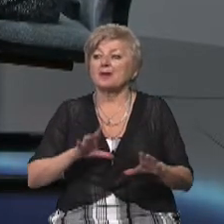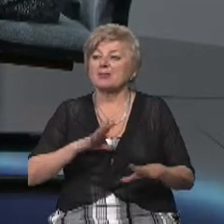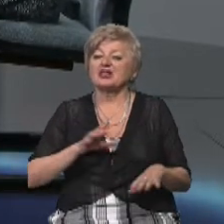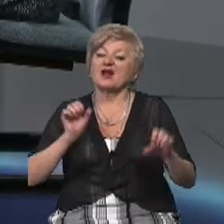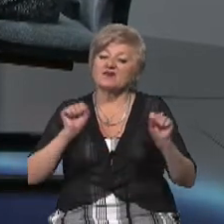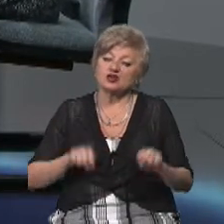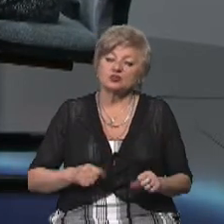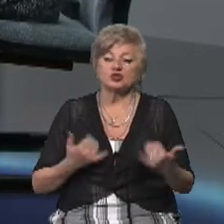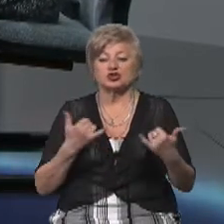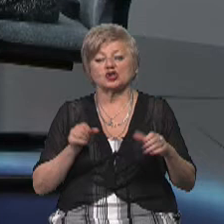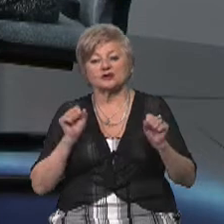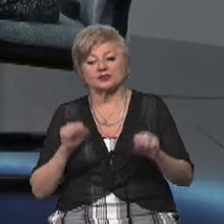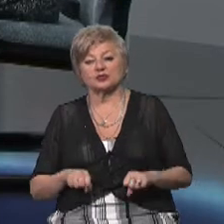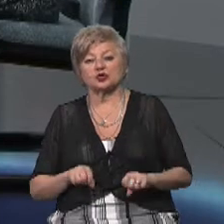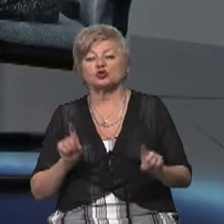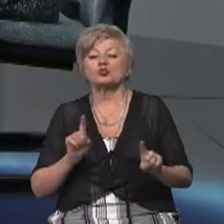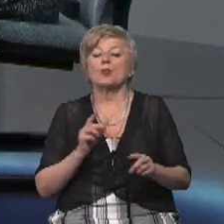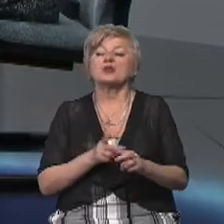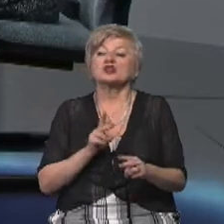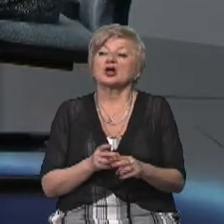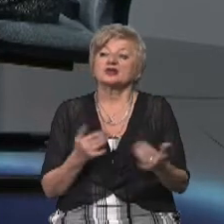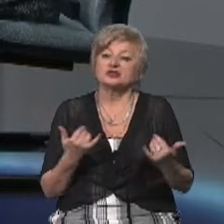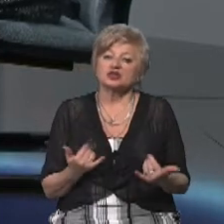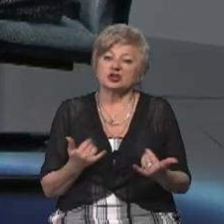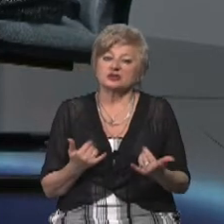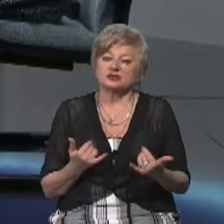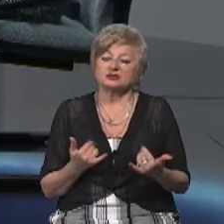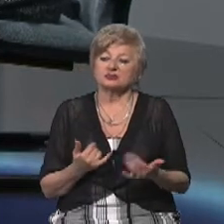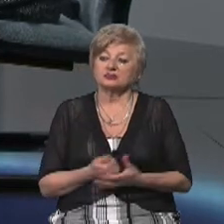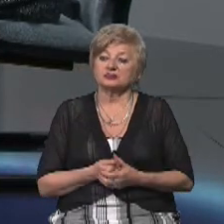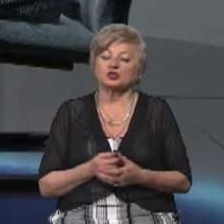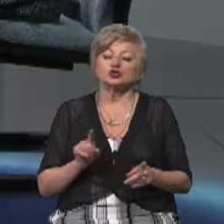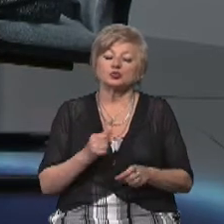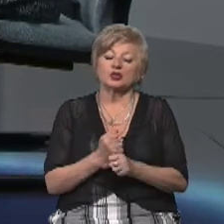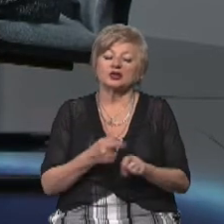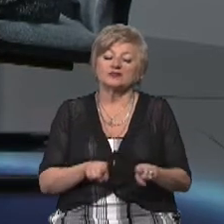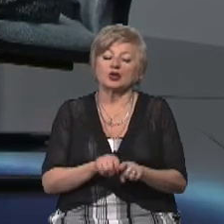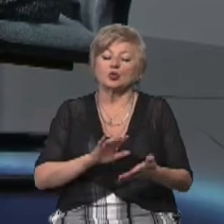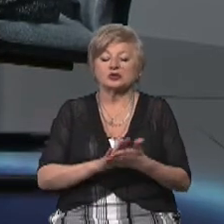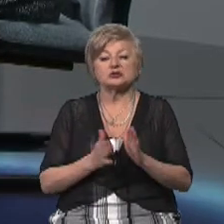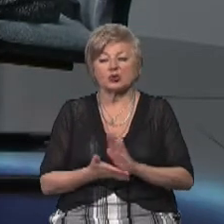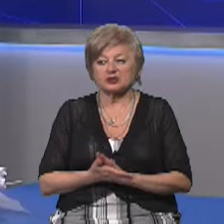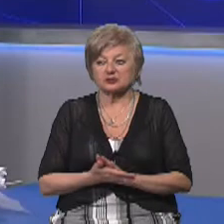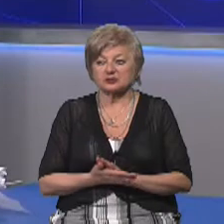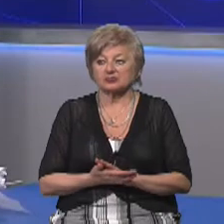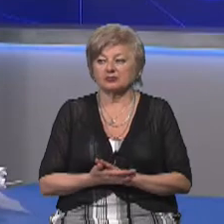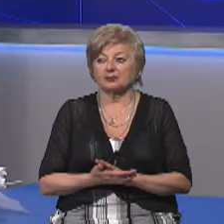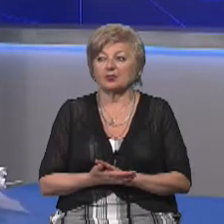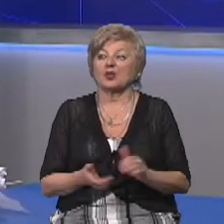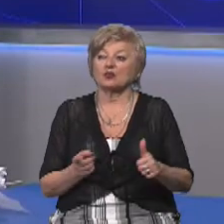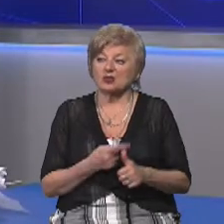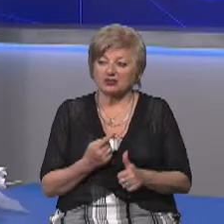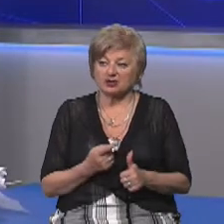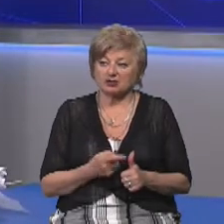зараз можливості, що зараз заважає, якщо заважає, і що робити в таких ситуаціях саме в ракурсі інформування? Ну,